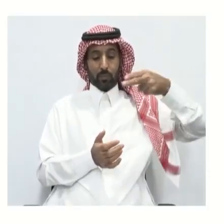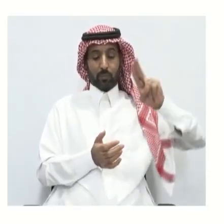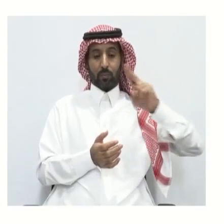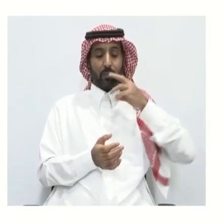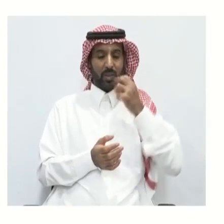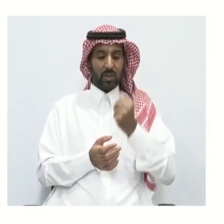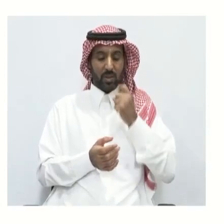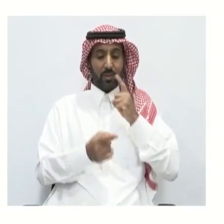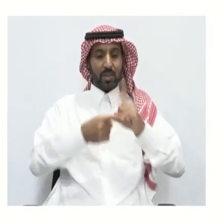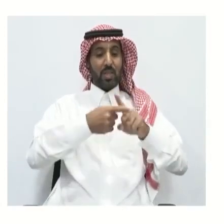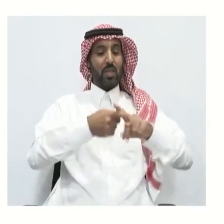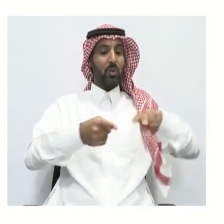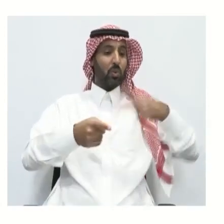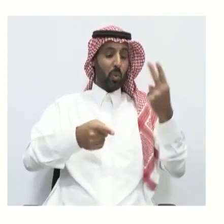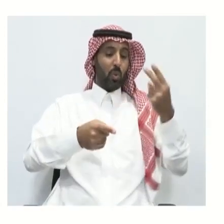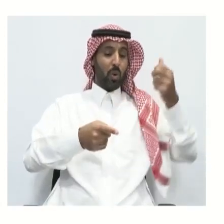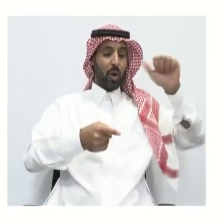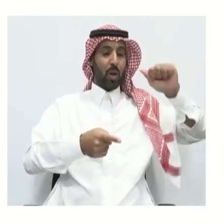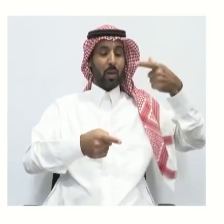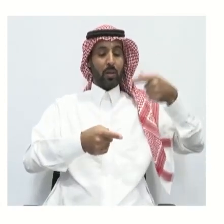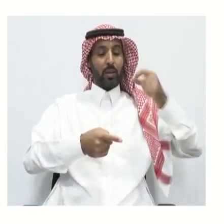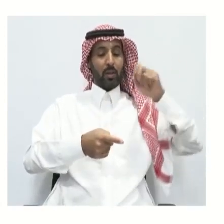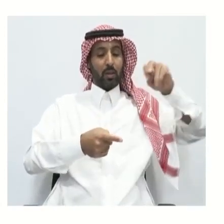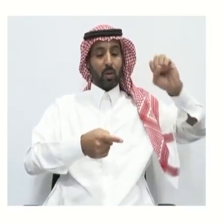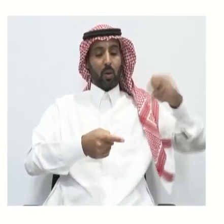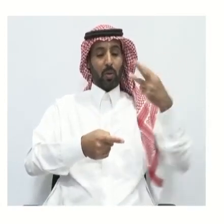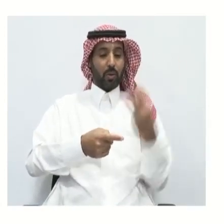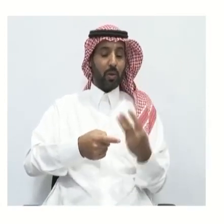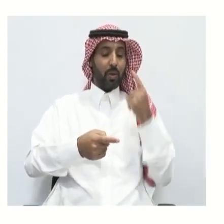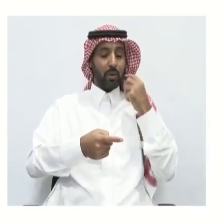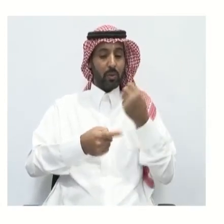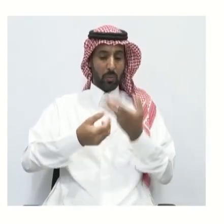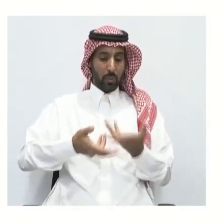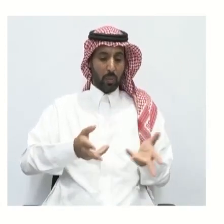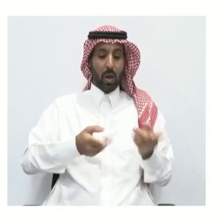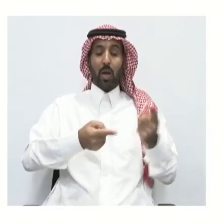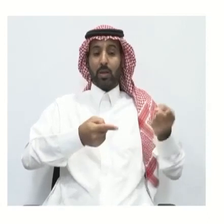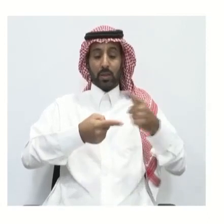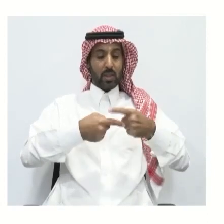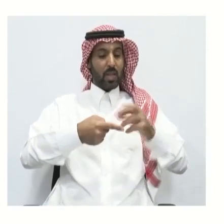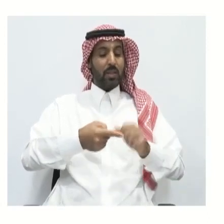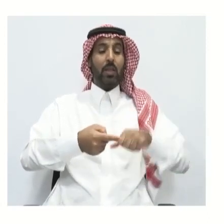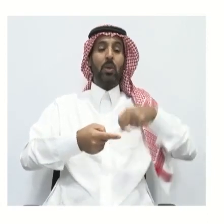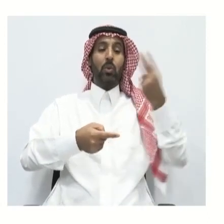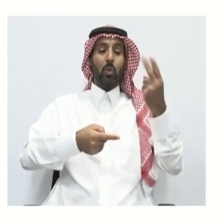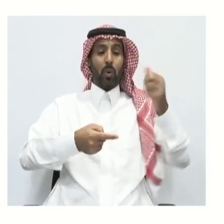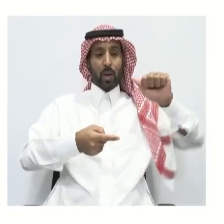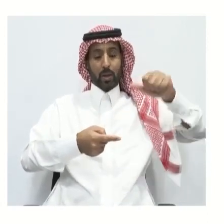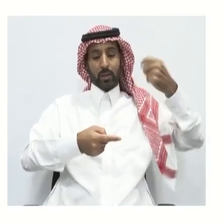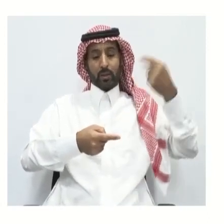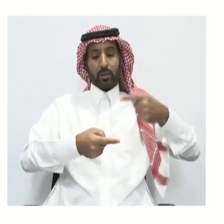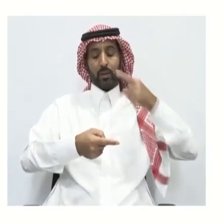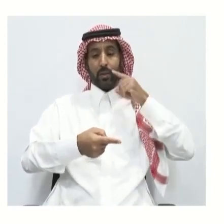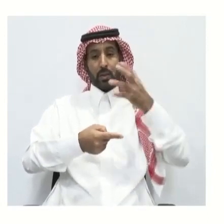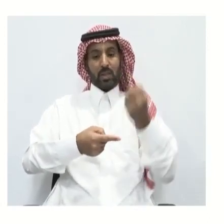الحاله الصلبه زائد نترات الفضه هنا لدي محلول يعطيني يخرج الفضه حاله صلبه ويعطيني